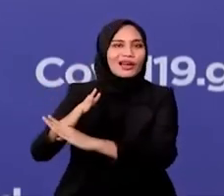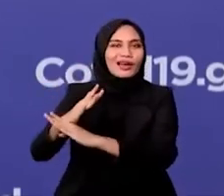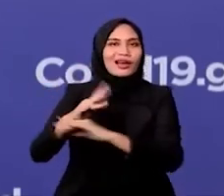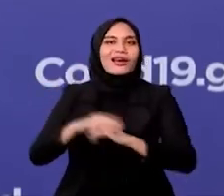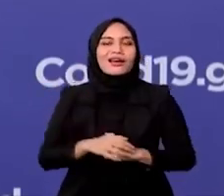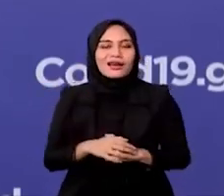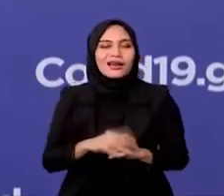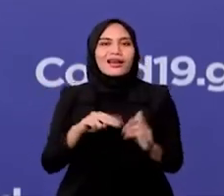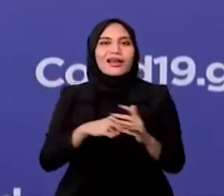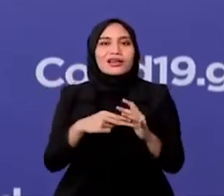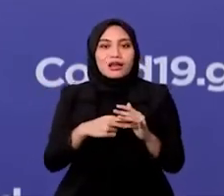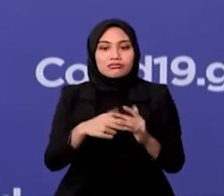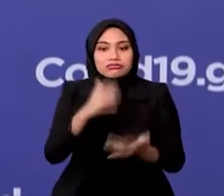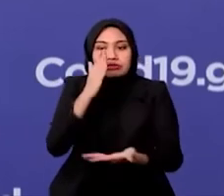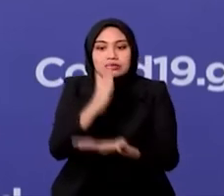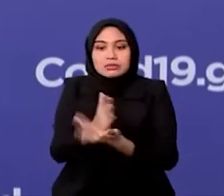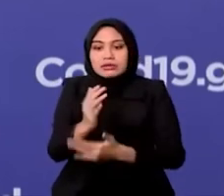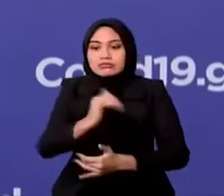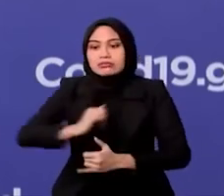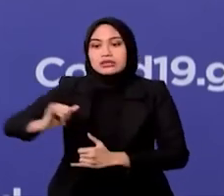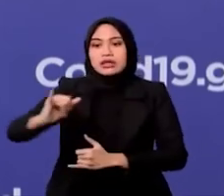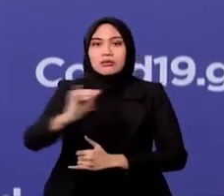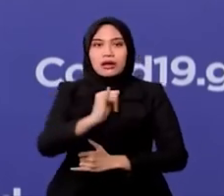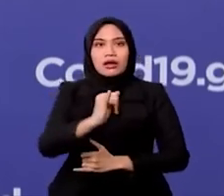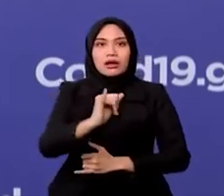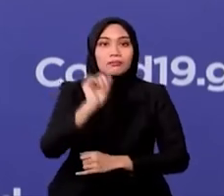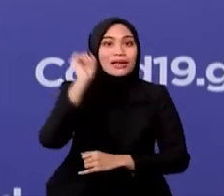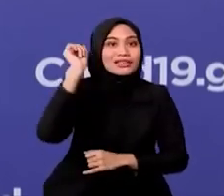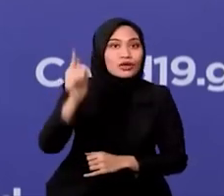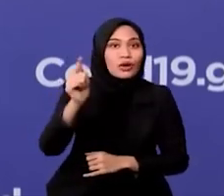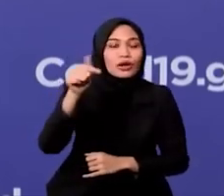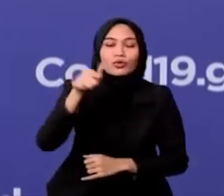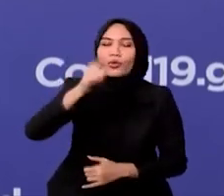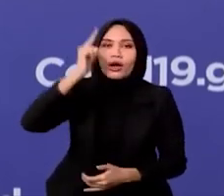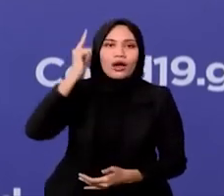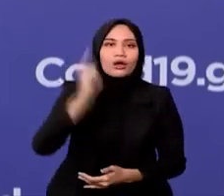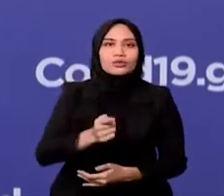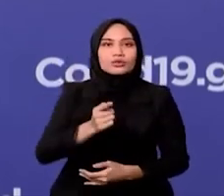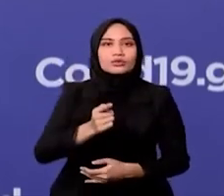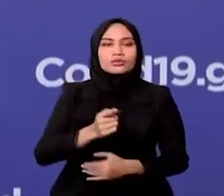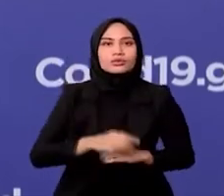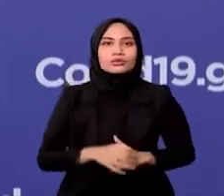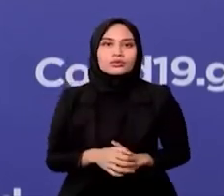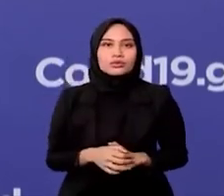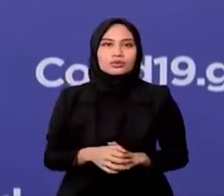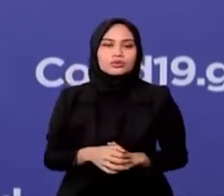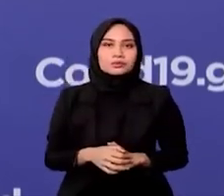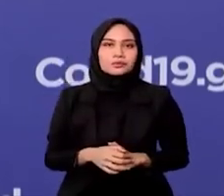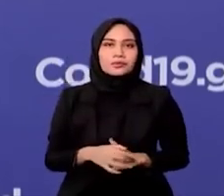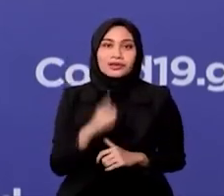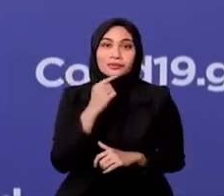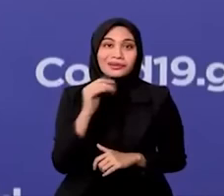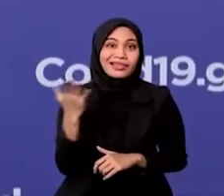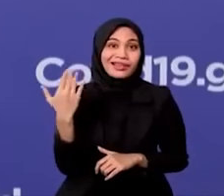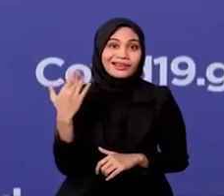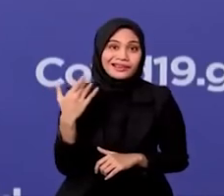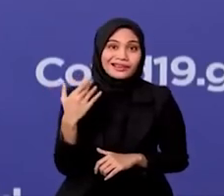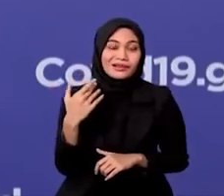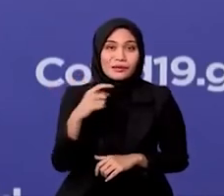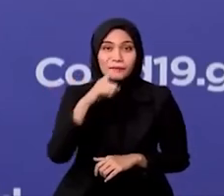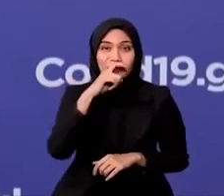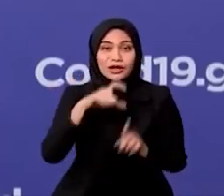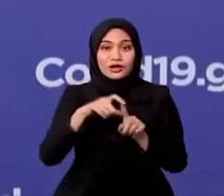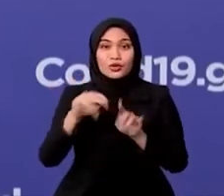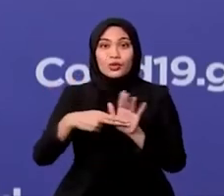merayakan hari raya Idul Adha besok hari adalah soft keputraan seperti sudah digambarkan tadi Oleh Pak